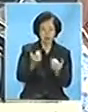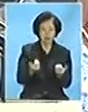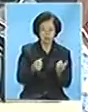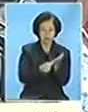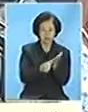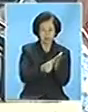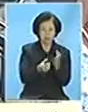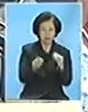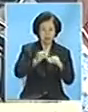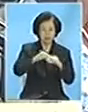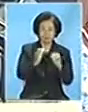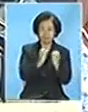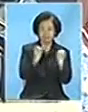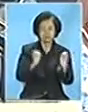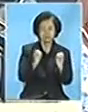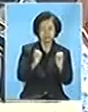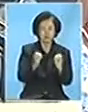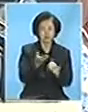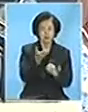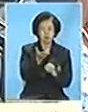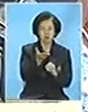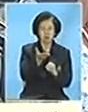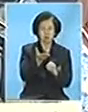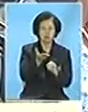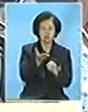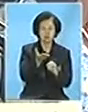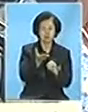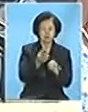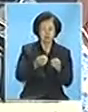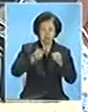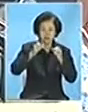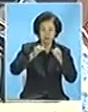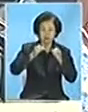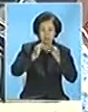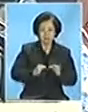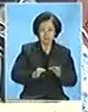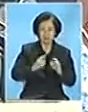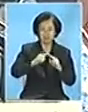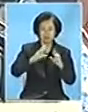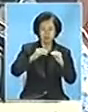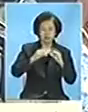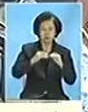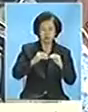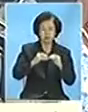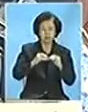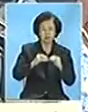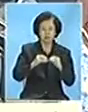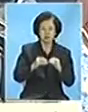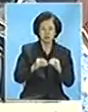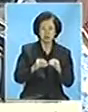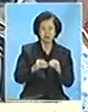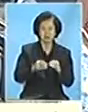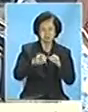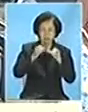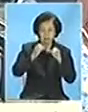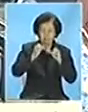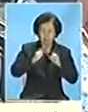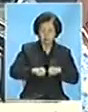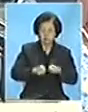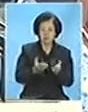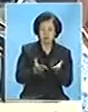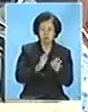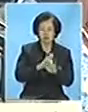เติมนั้นจะขออนุญาตขอมติจากที่ประชุมว่าจ จะเห็นชอบด้วยหรือไม่เห็นช